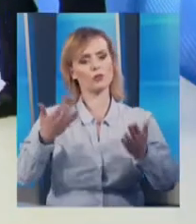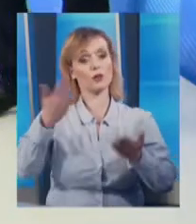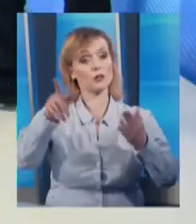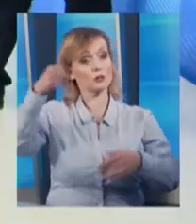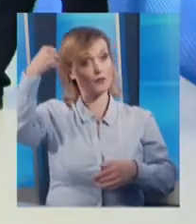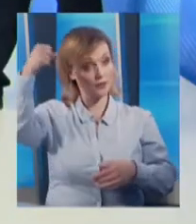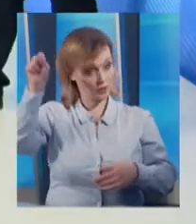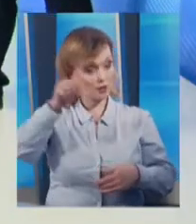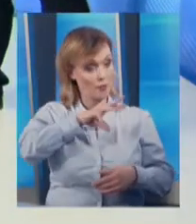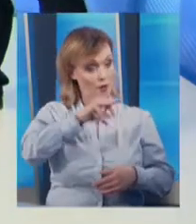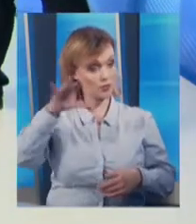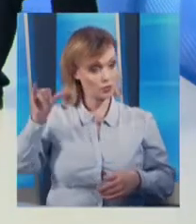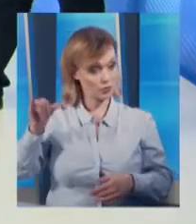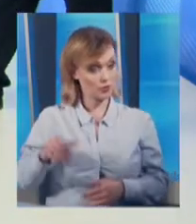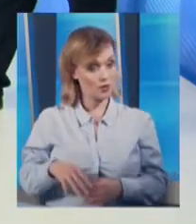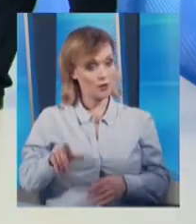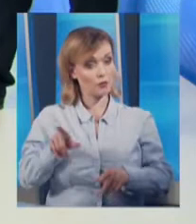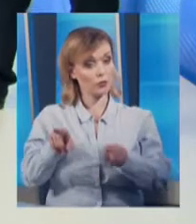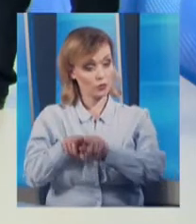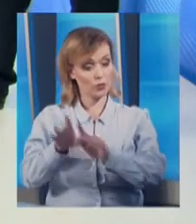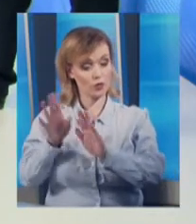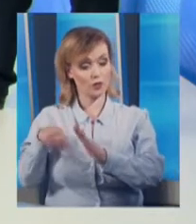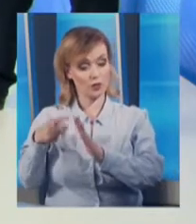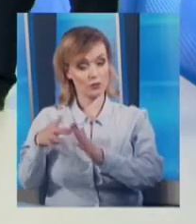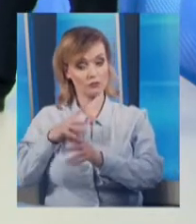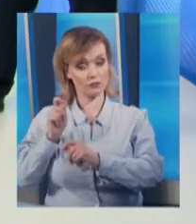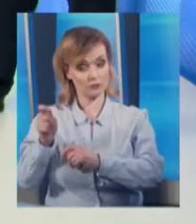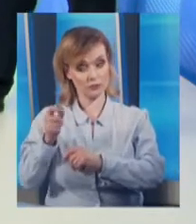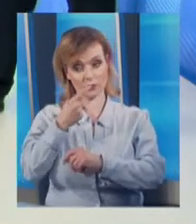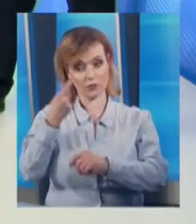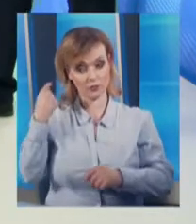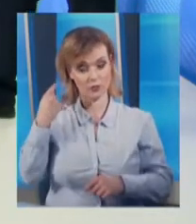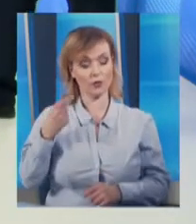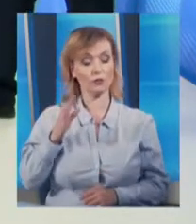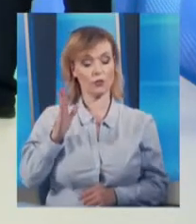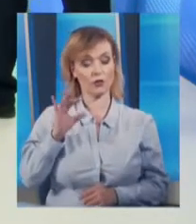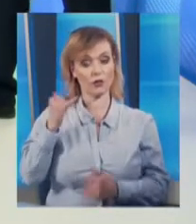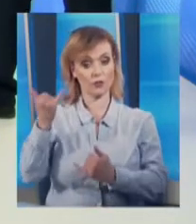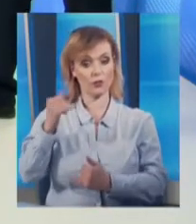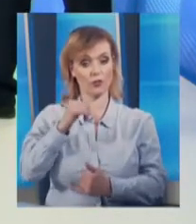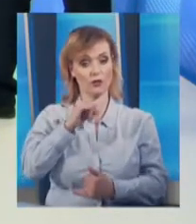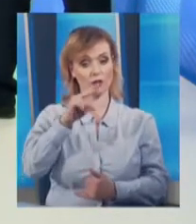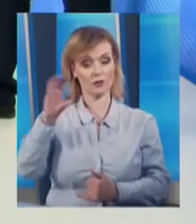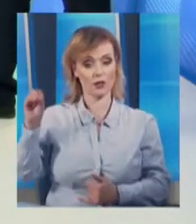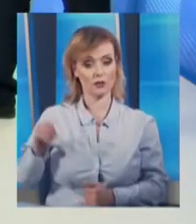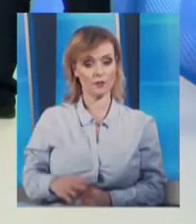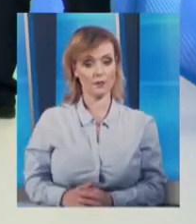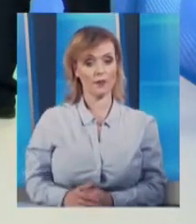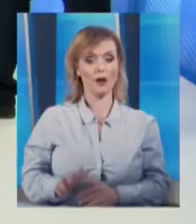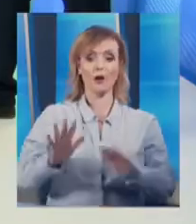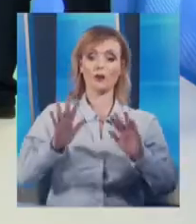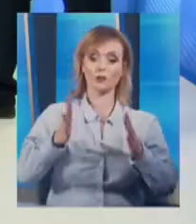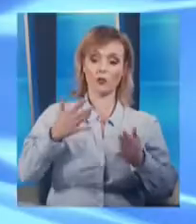de exemplu, doamna Sandu, pentru că cu aceeași întrebare pe care v-am adresat-o anterior, merg și la domnul Năstase, dar să vă întreb pe dumneavoastră, în cazul în care doamna